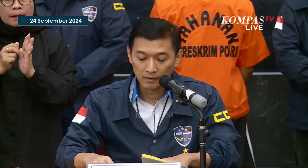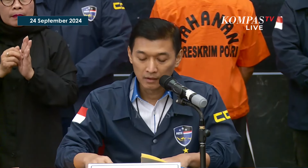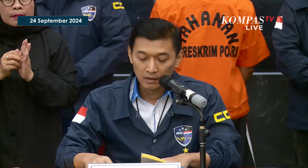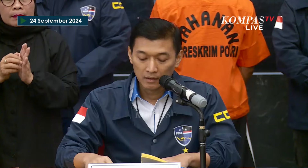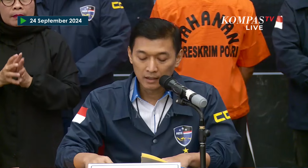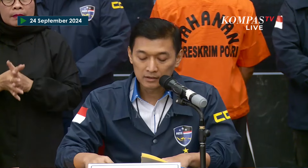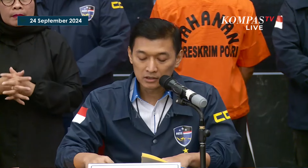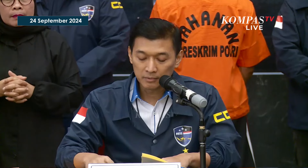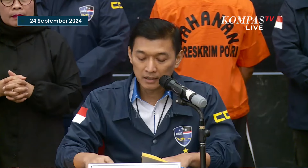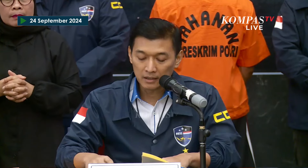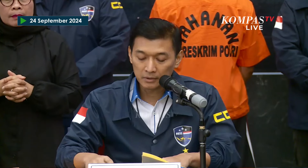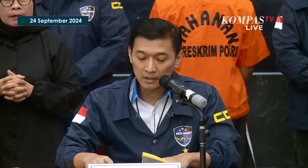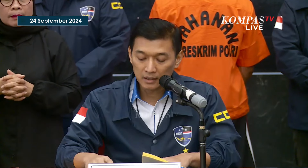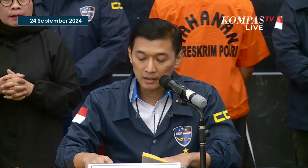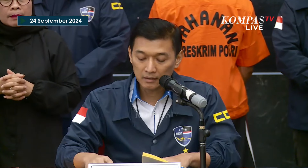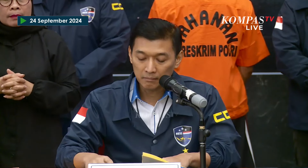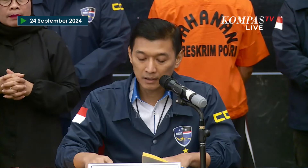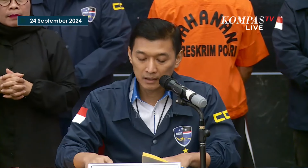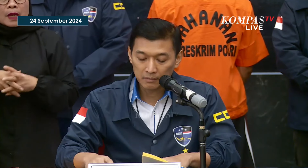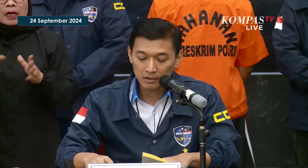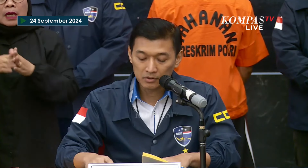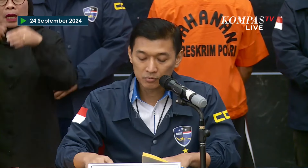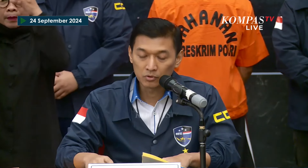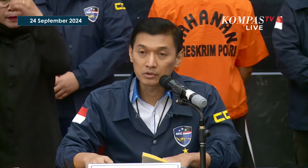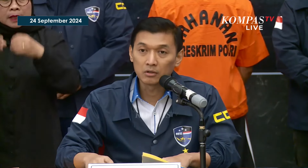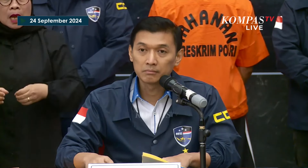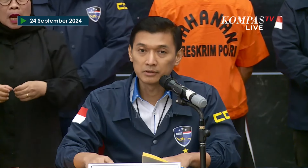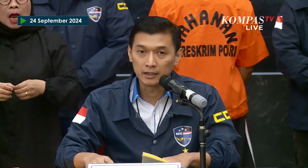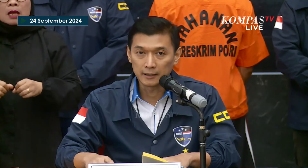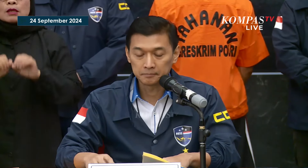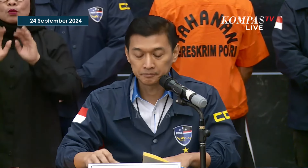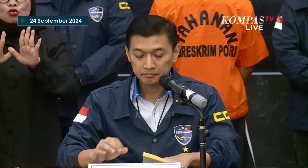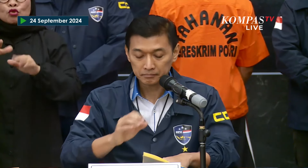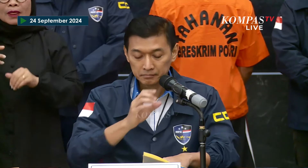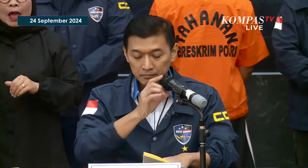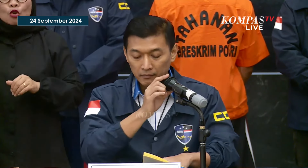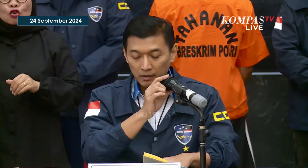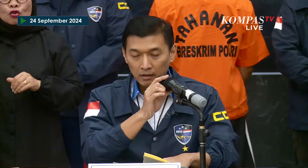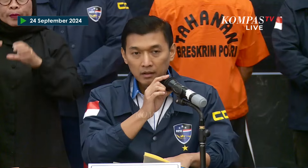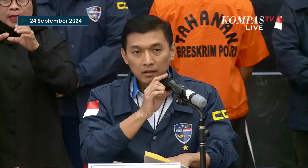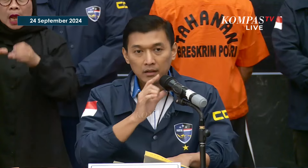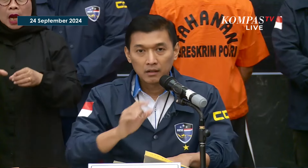KUHP dengan sanksi pidana penjara paling lama 10 tahun penjara.